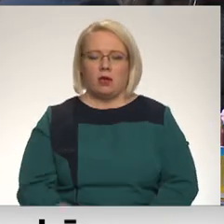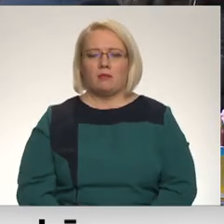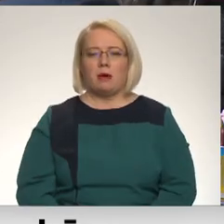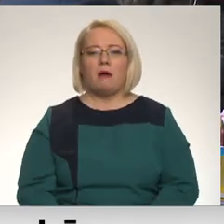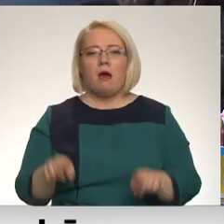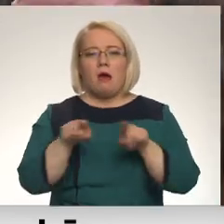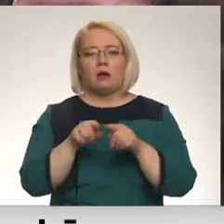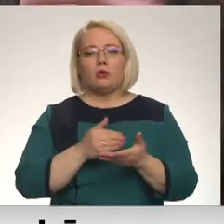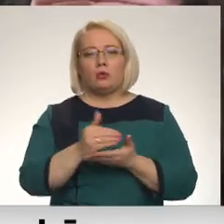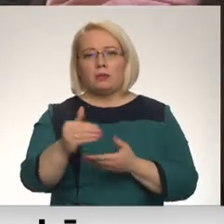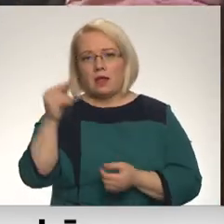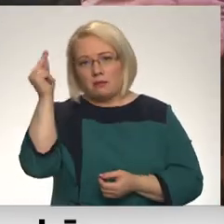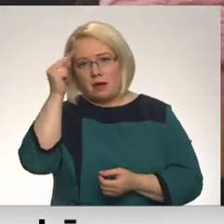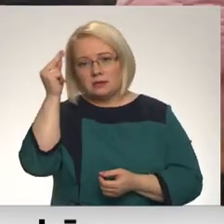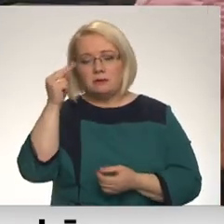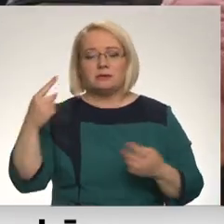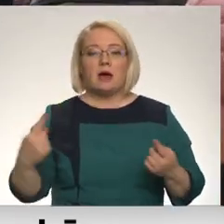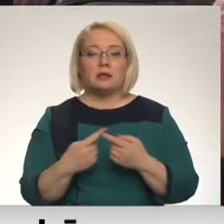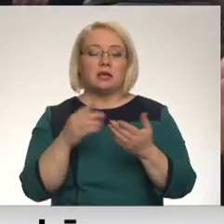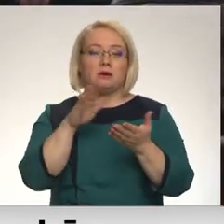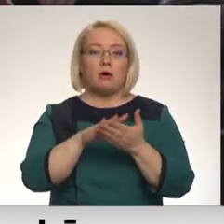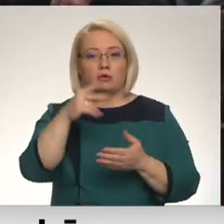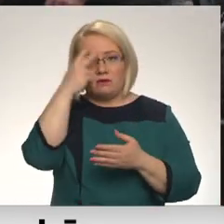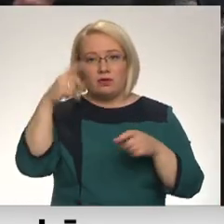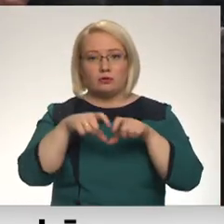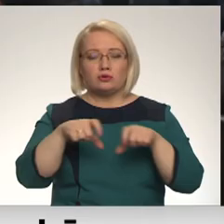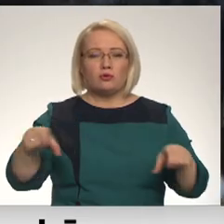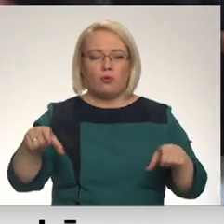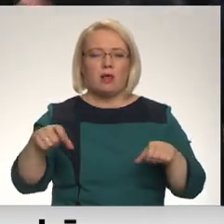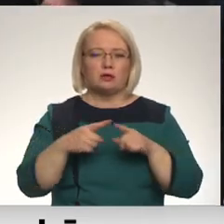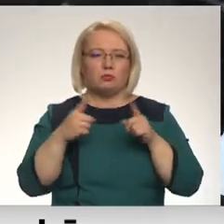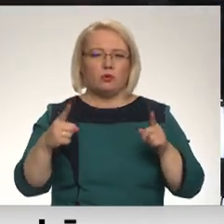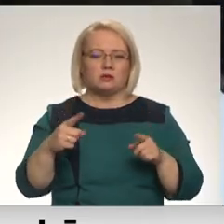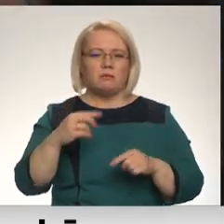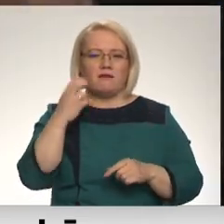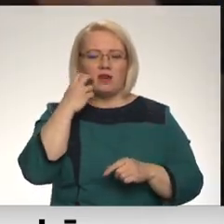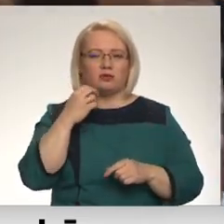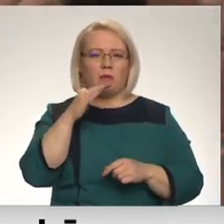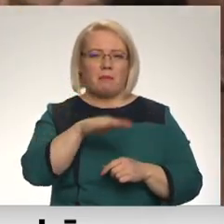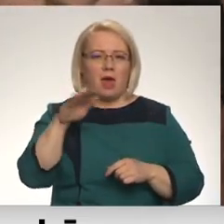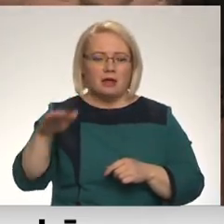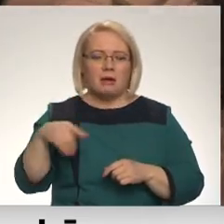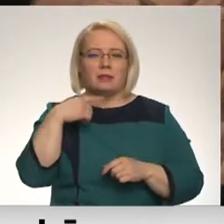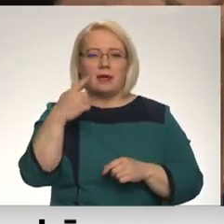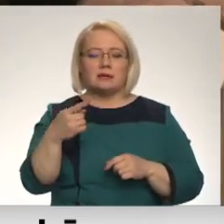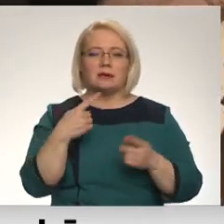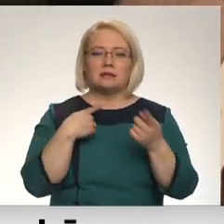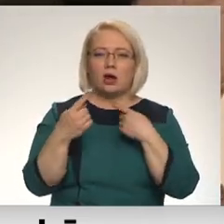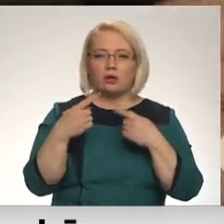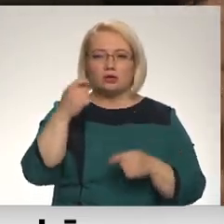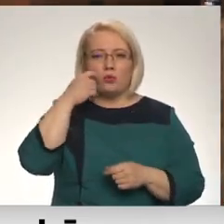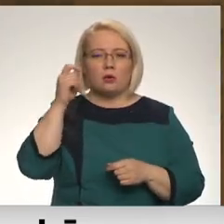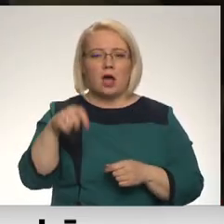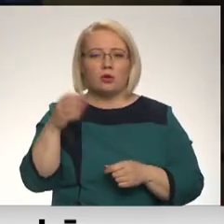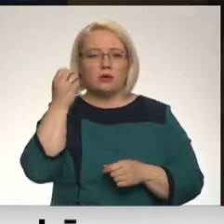arī turpināt mācības. Attiecībā uz vidusskolas posma vecuma bērniem ministre norādīja, ka sarunāšoties ar